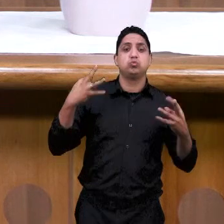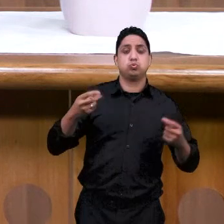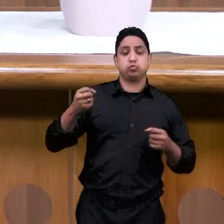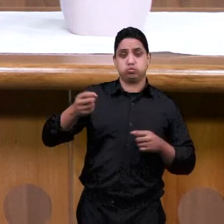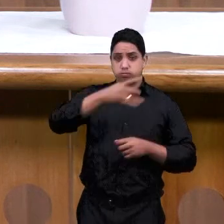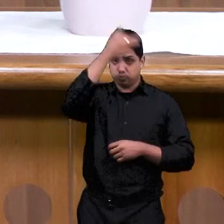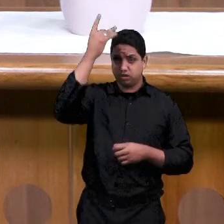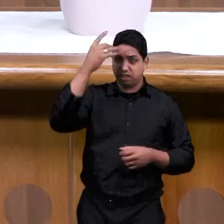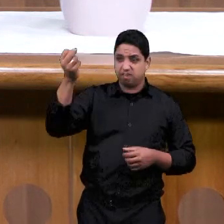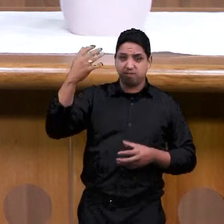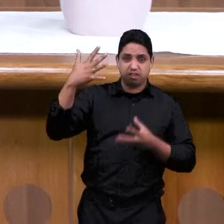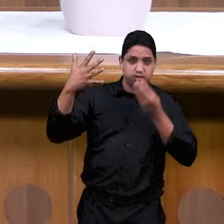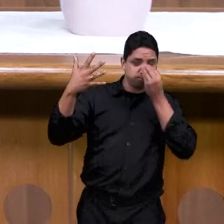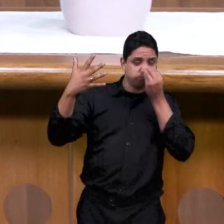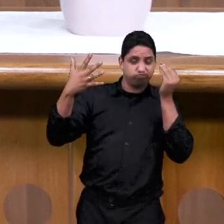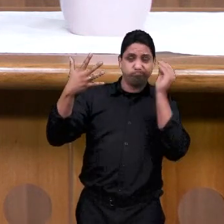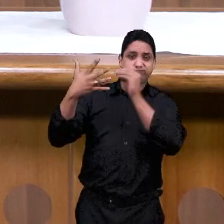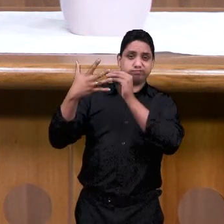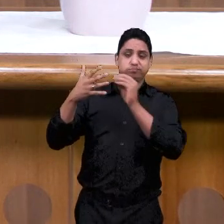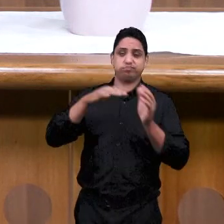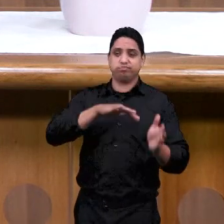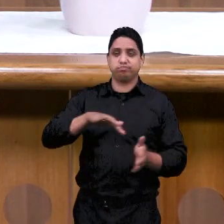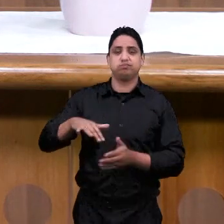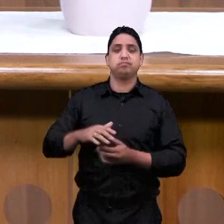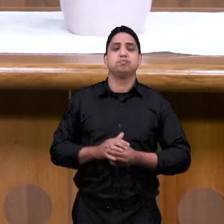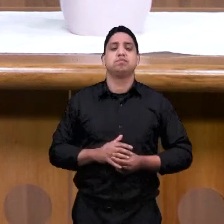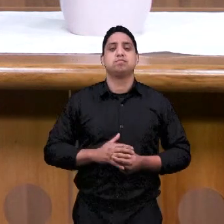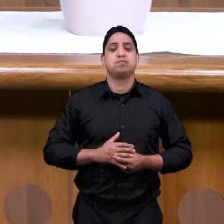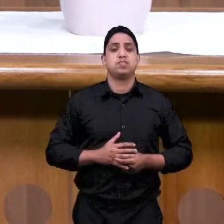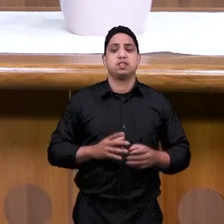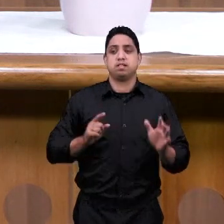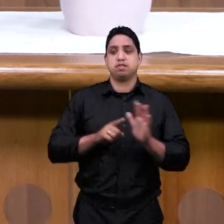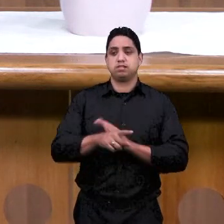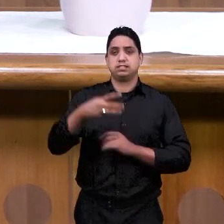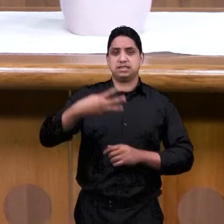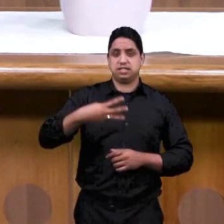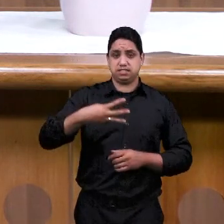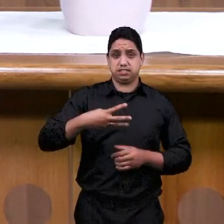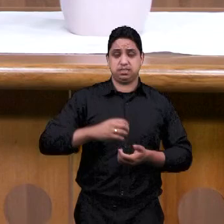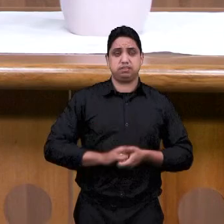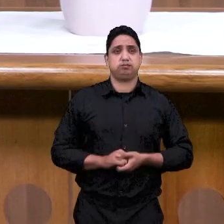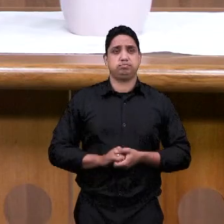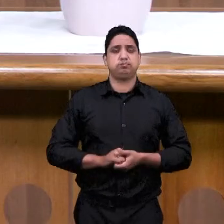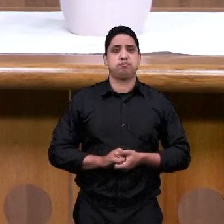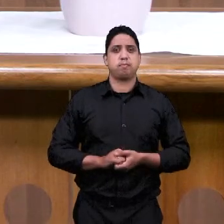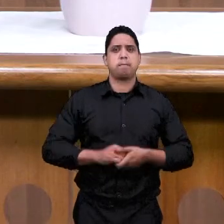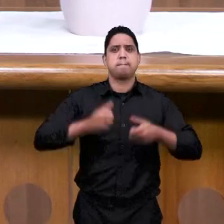révèle. Passons à notre troisième question qui nous dit: